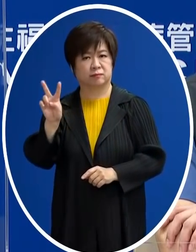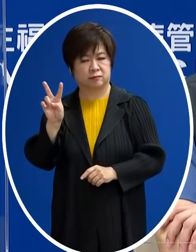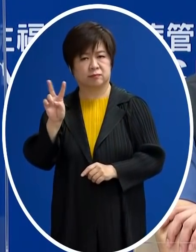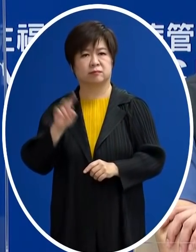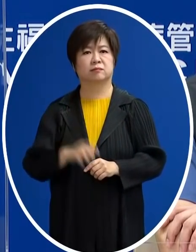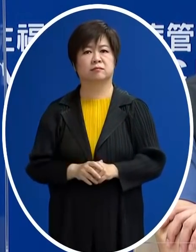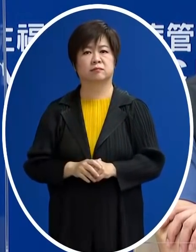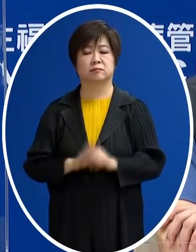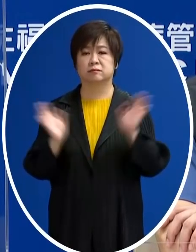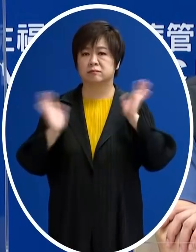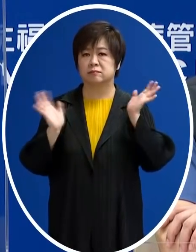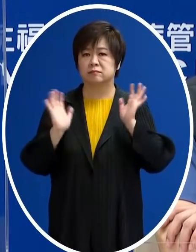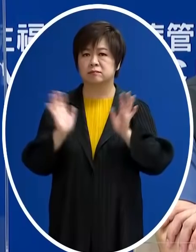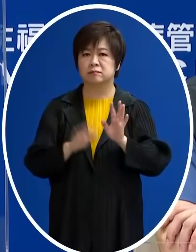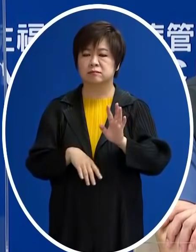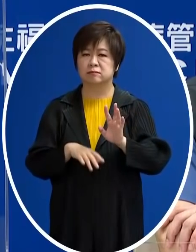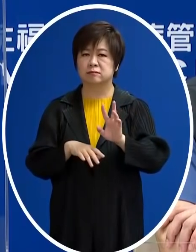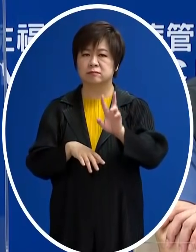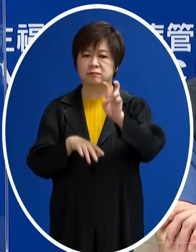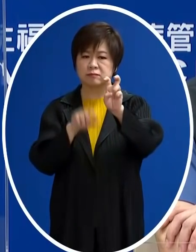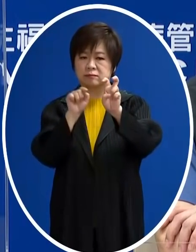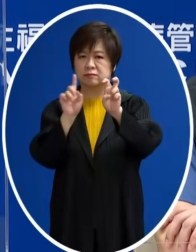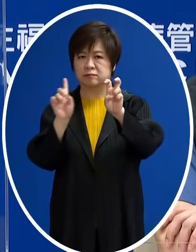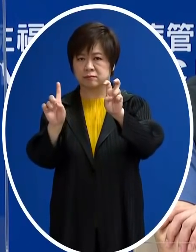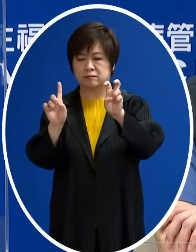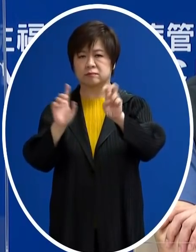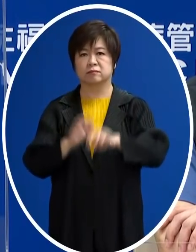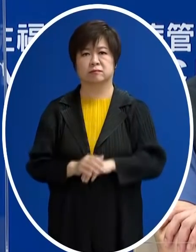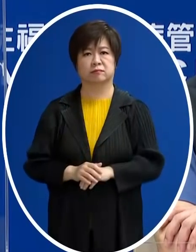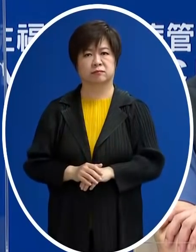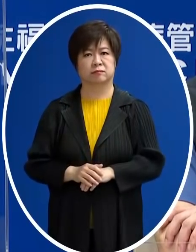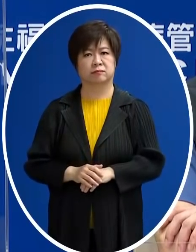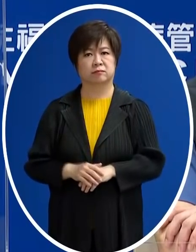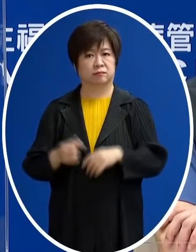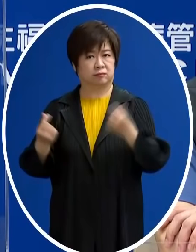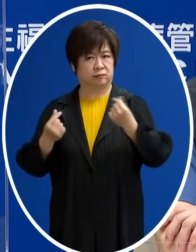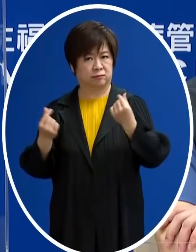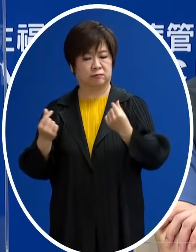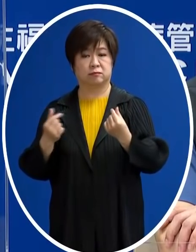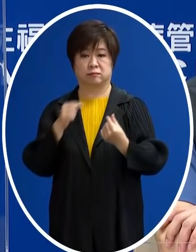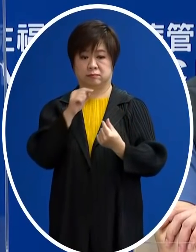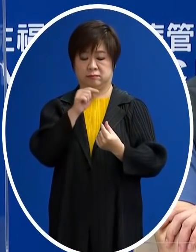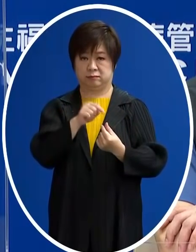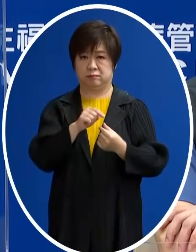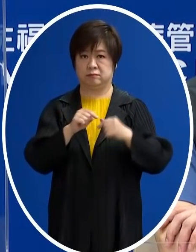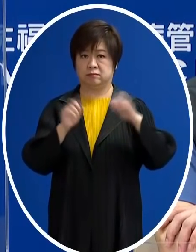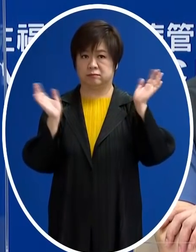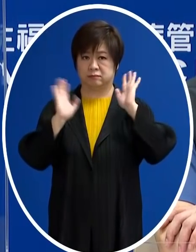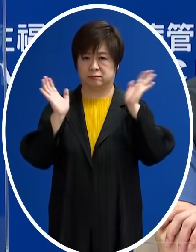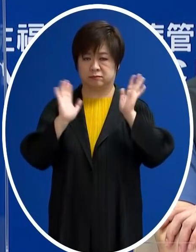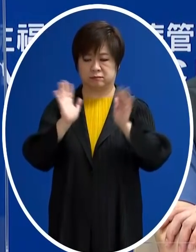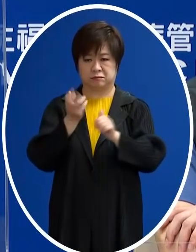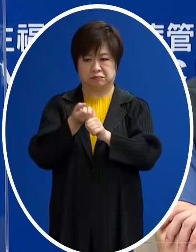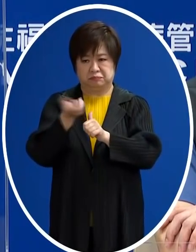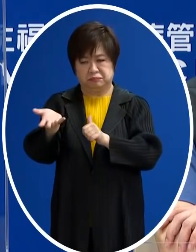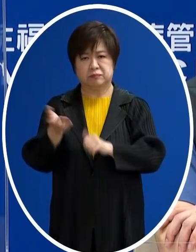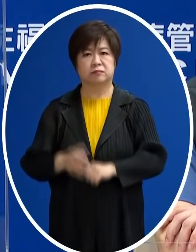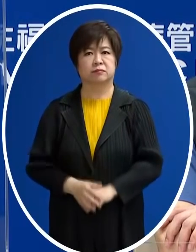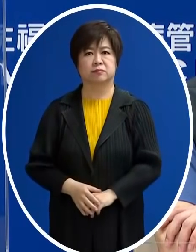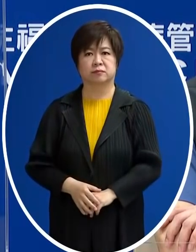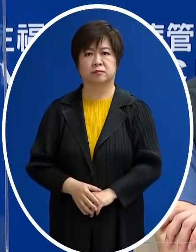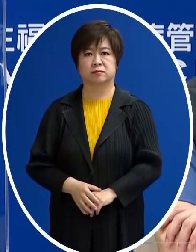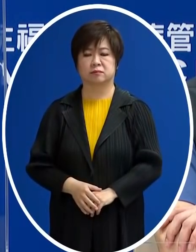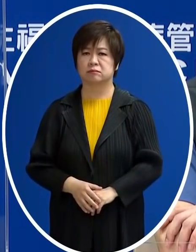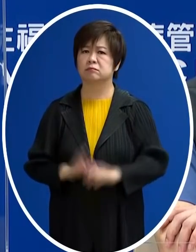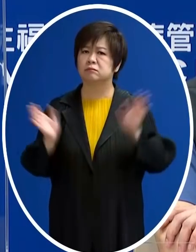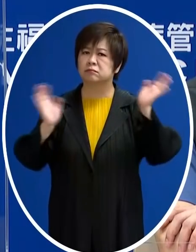哦，那相对他小孩20.1，哦，比较像是他从这小孩子这边被传染到的，好，那但